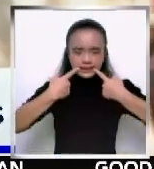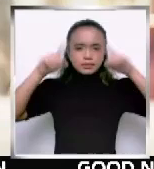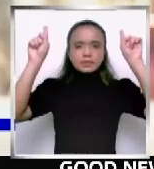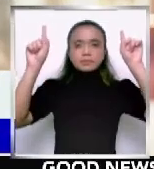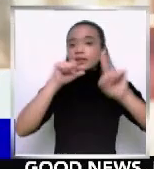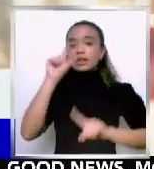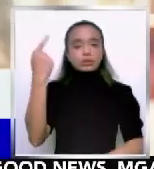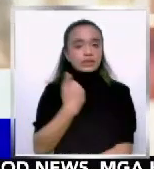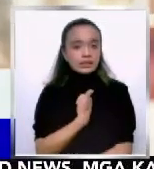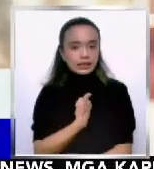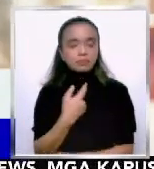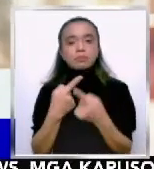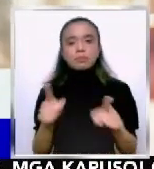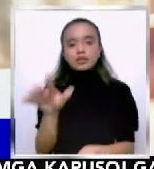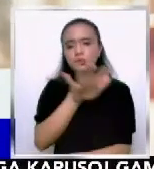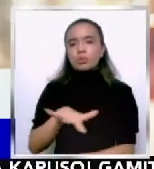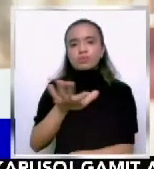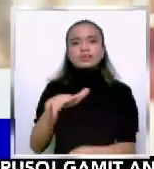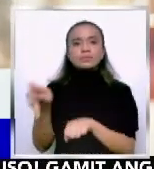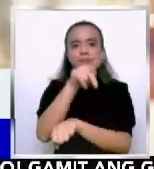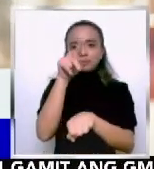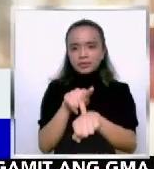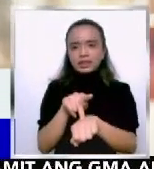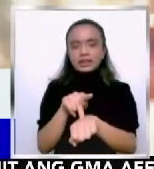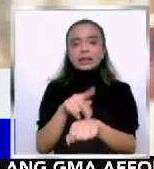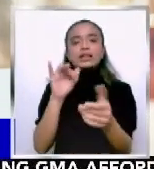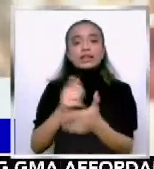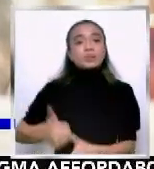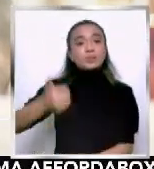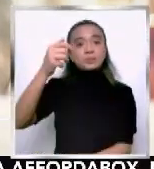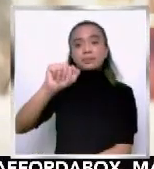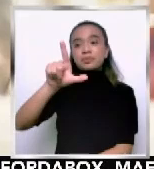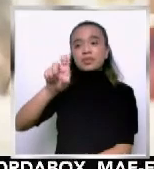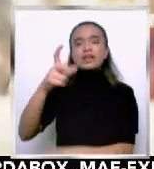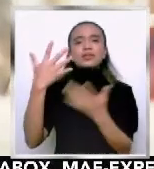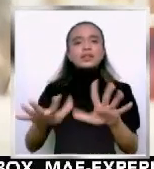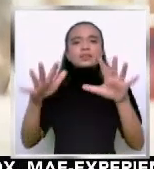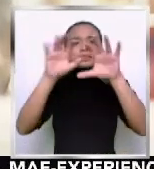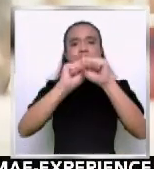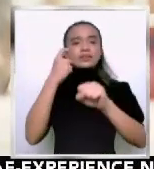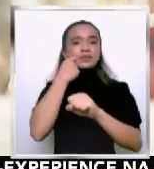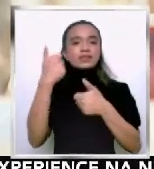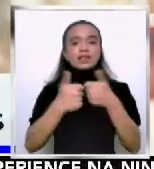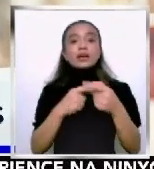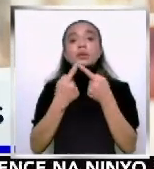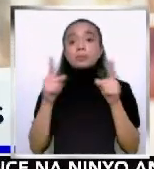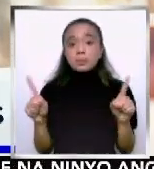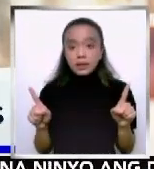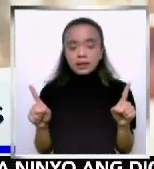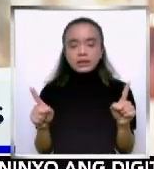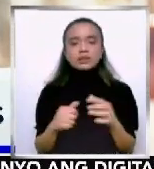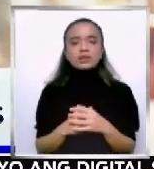sarili kundi para sa buong bansa. Ang nakamit ni Alex sa katatapos lamang na torneo. Pero aniya, higit dito ang mga aral